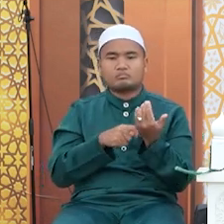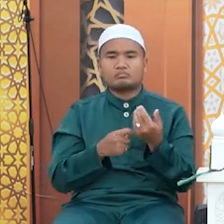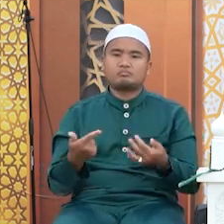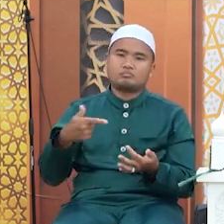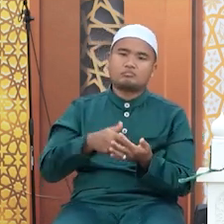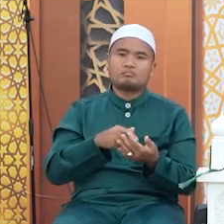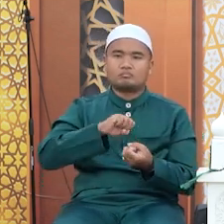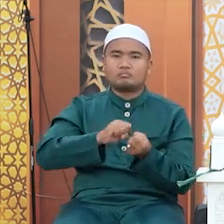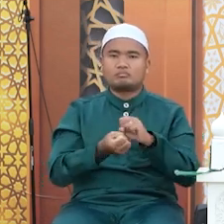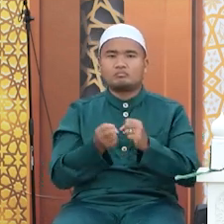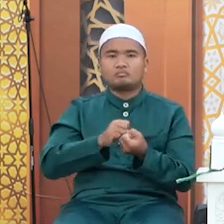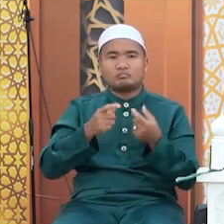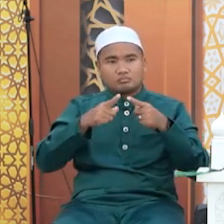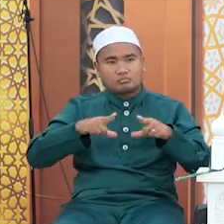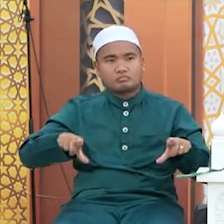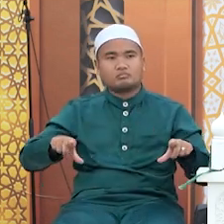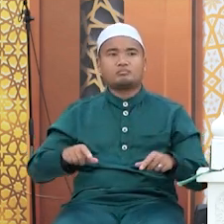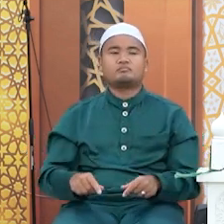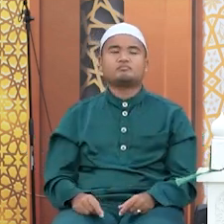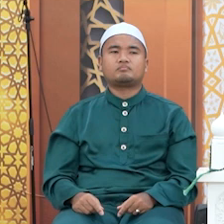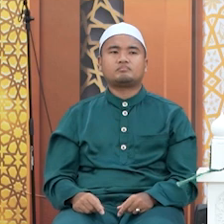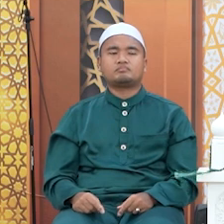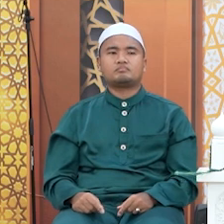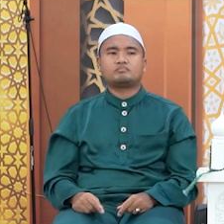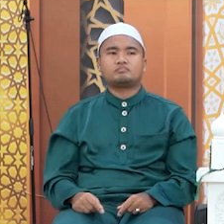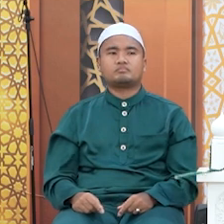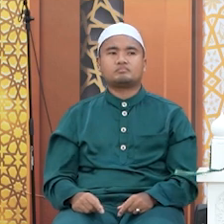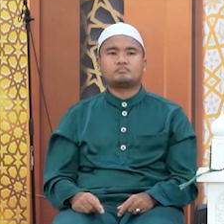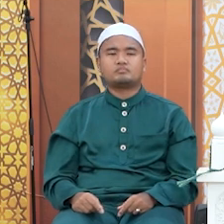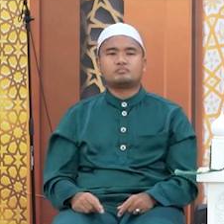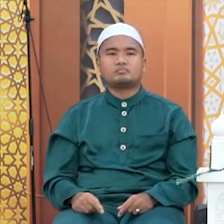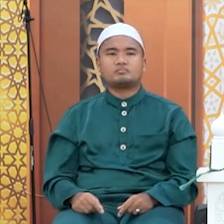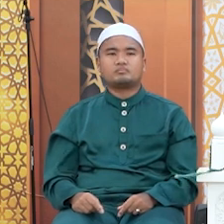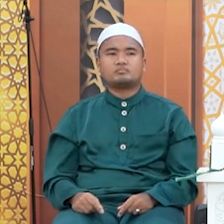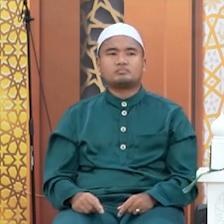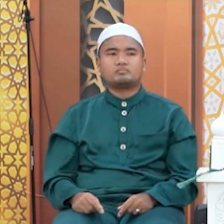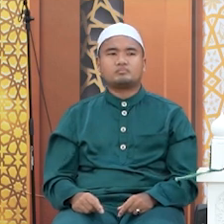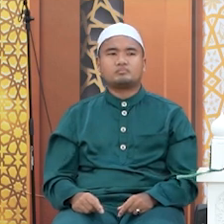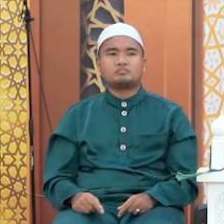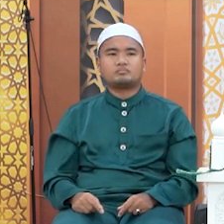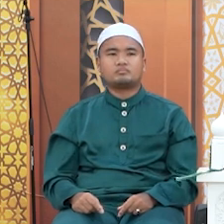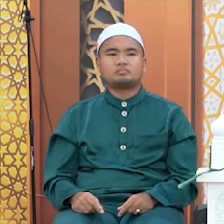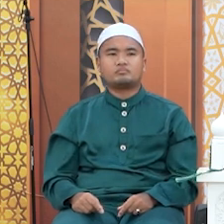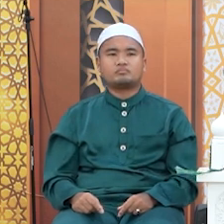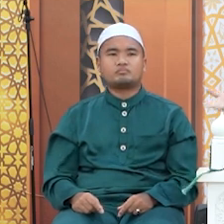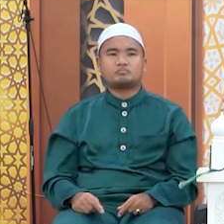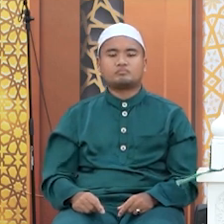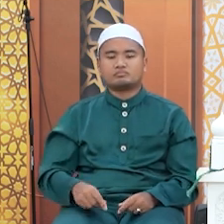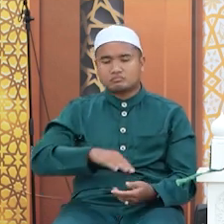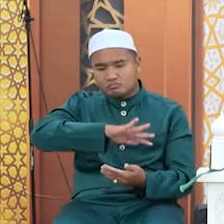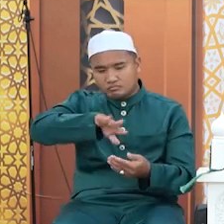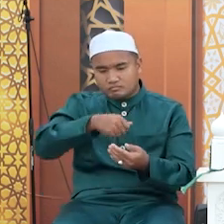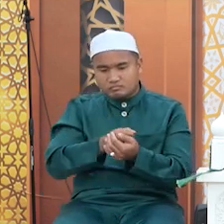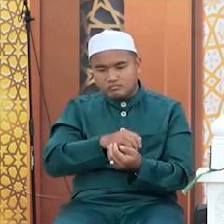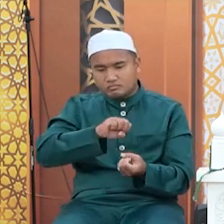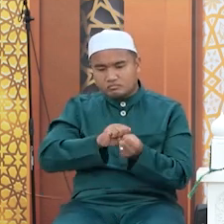bin Abbas, Abdullah ibn Amr ibn Al-As. Apa lagi? Nama lagi, Amr bin Al-As. Apa lagi sahabat? Bilal